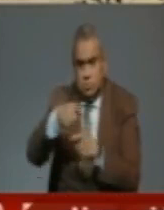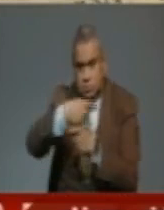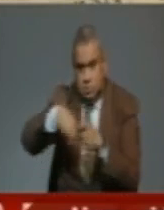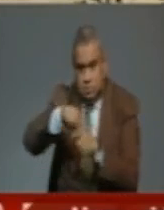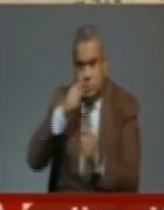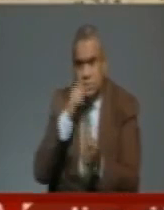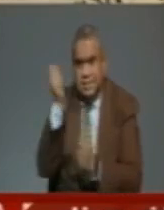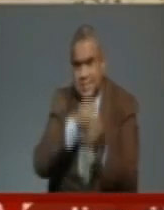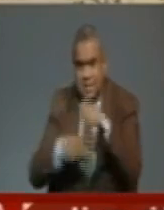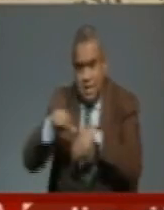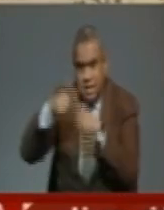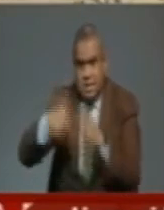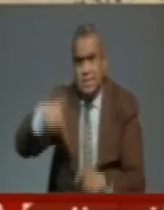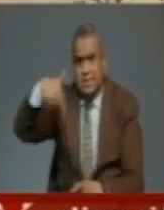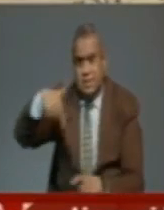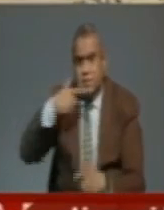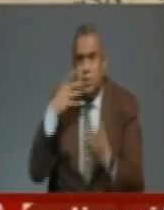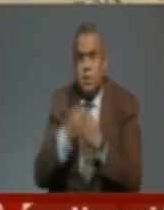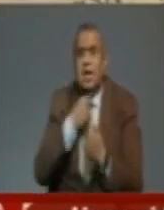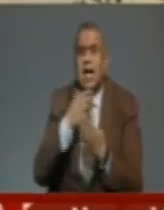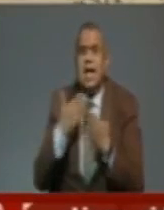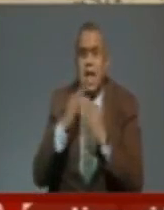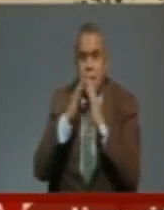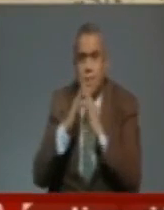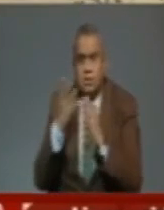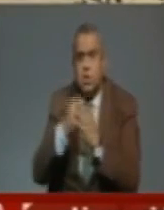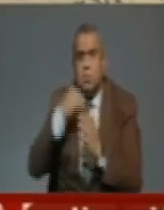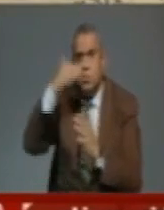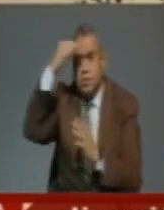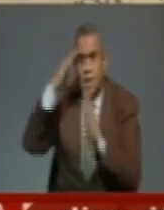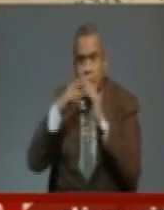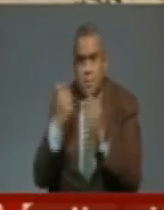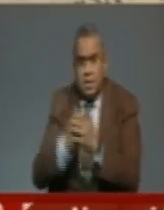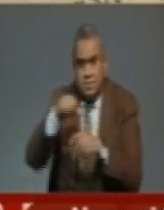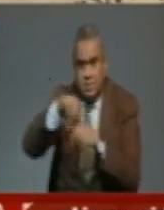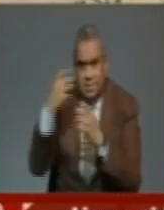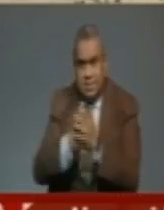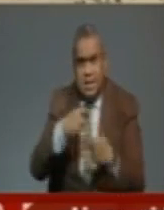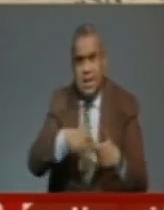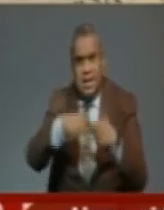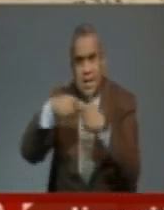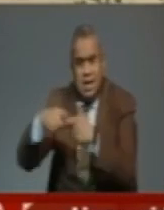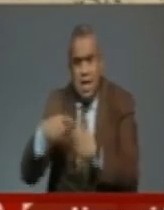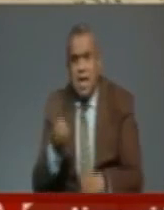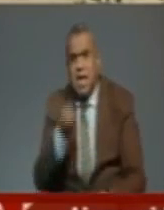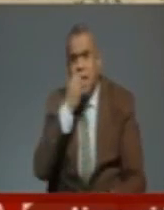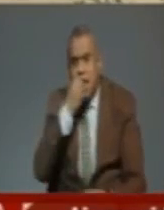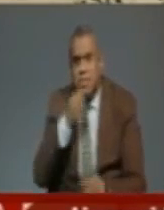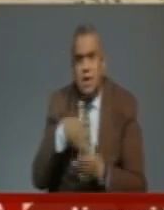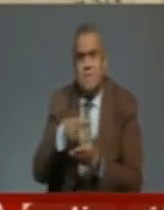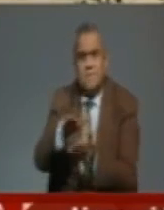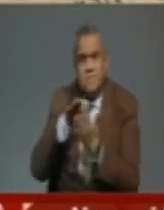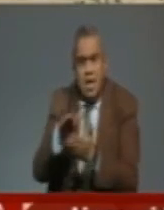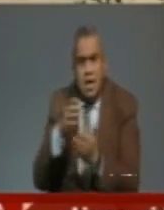اكتوبر ومشروع جنه مصر ومشروع مستقبل مصر بكل ما فيها من نقل بقى خضروات وفواكه وبضائع